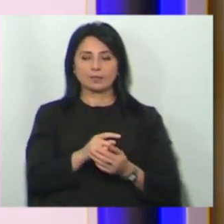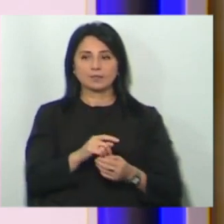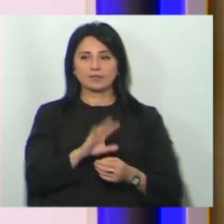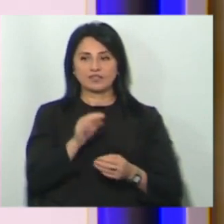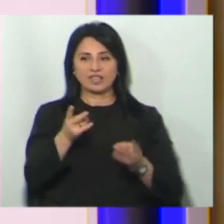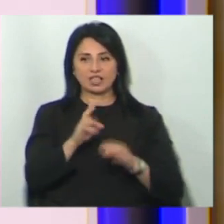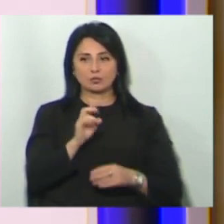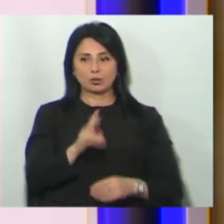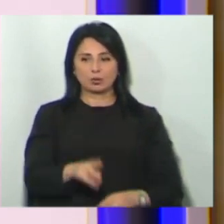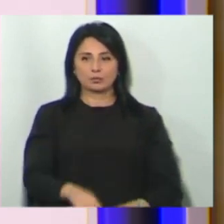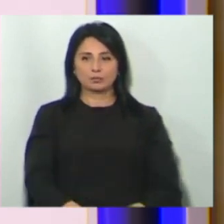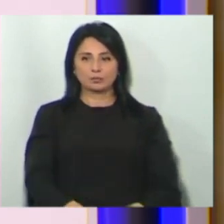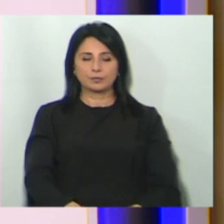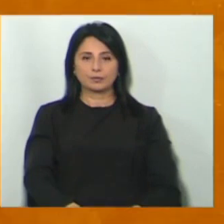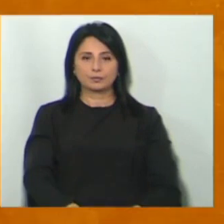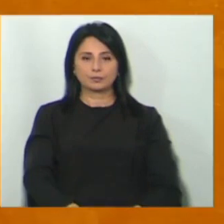ყველა დანარჩენი ბლოკი